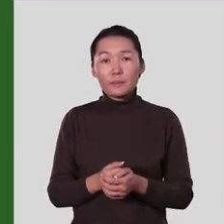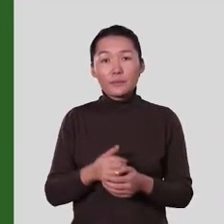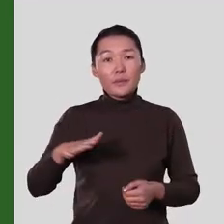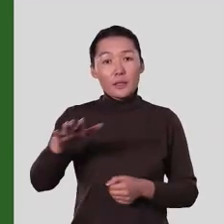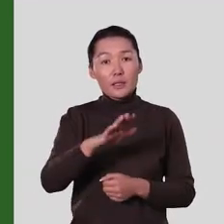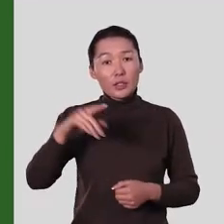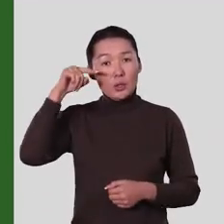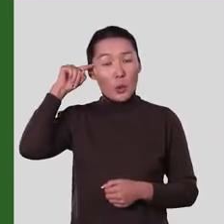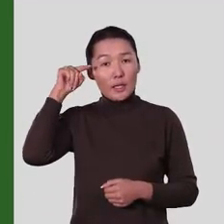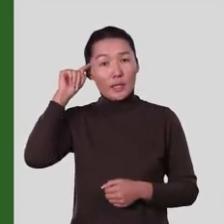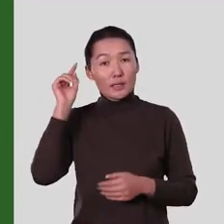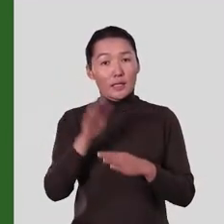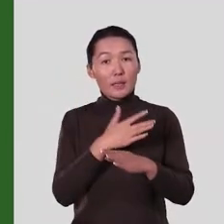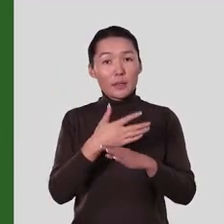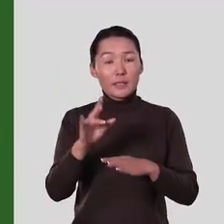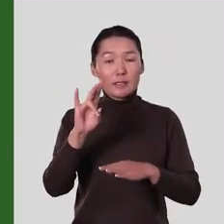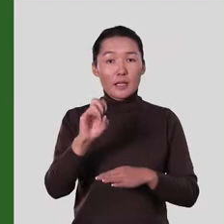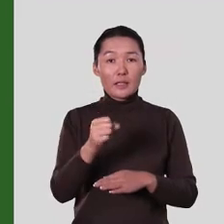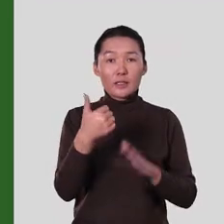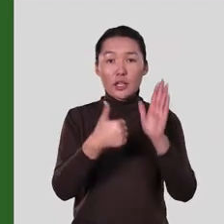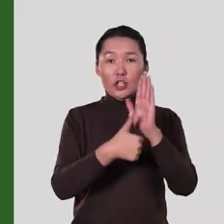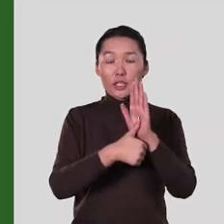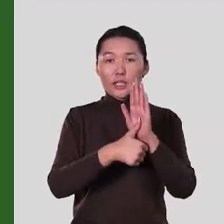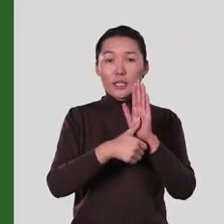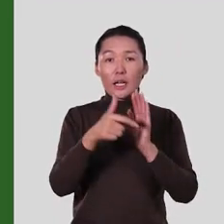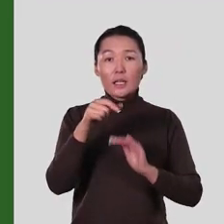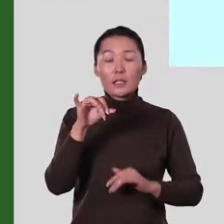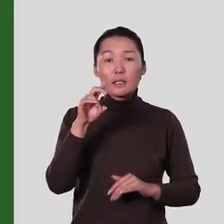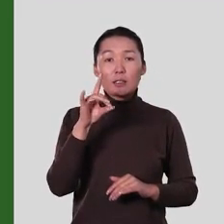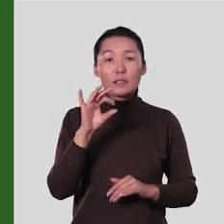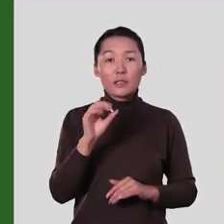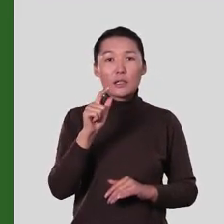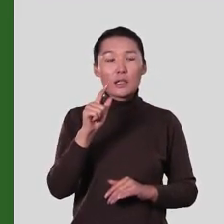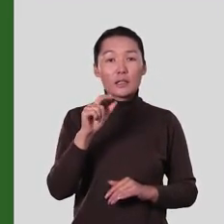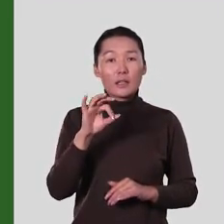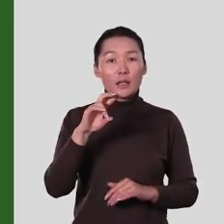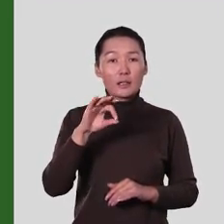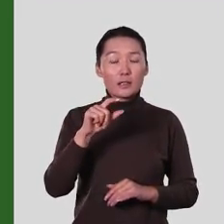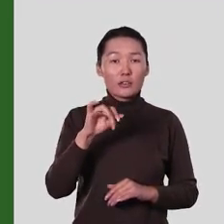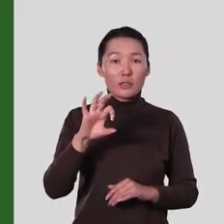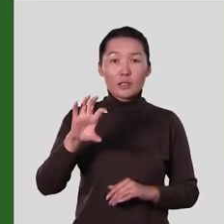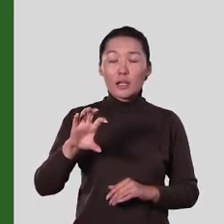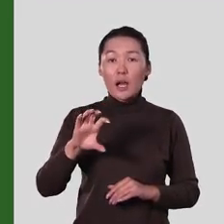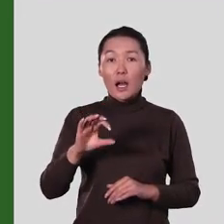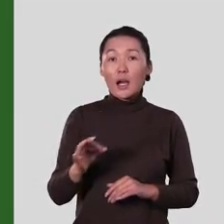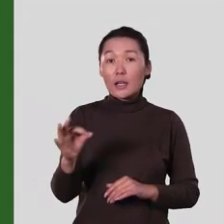Территория Кыргызстана подразделяется на 6 гидрогеологических регионов.